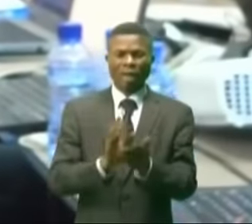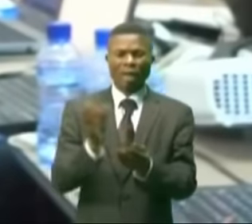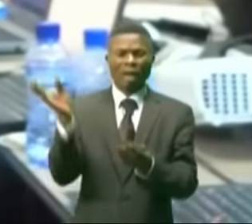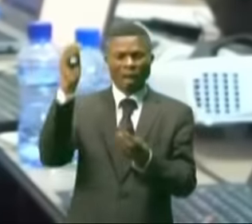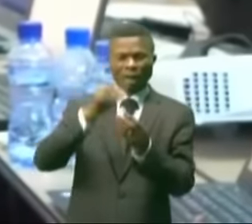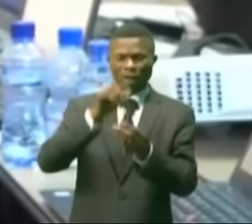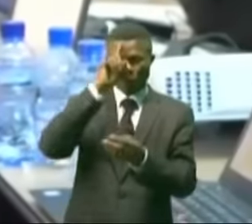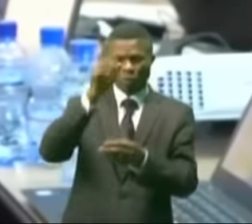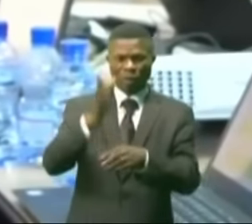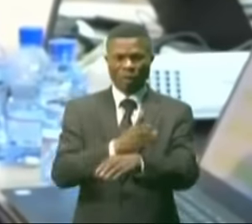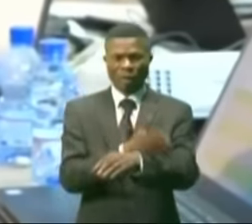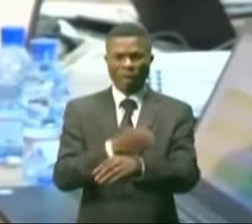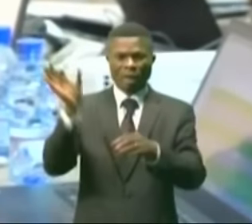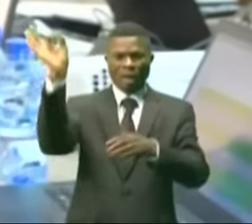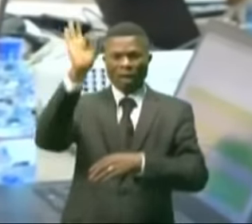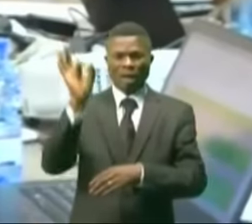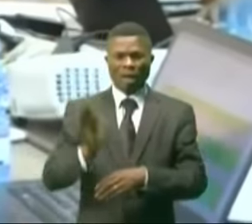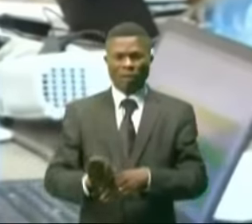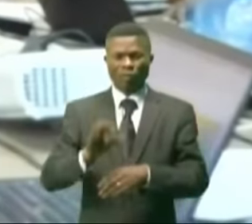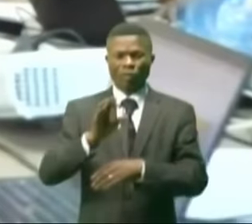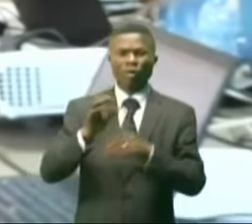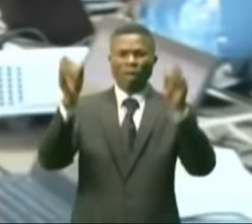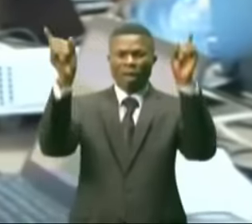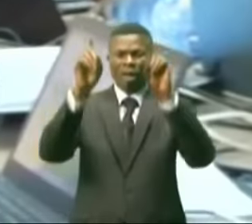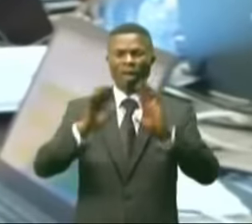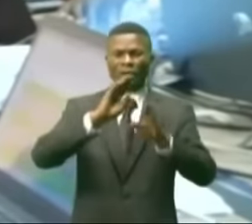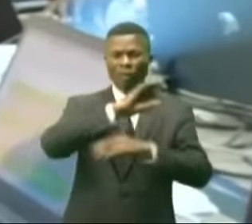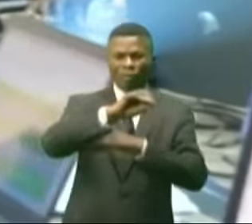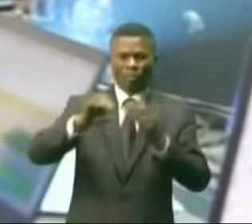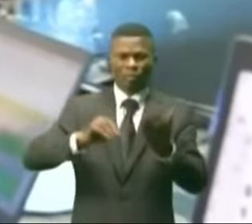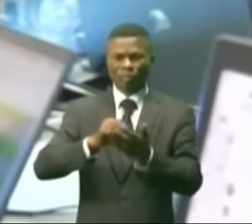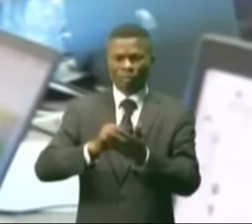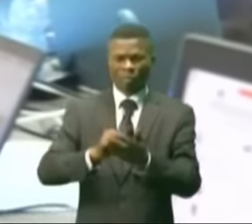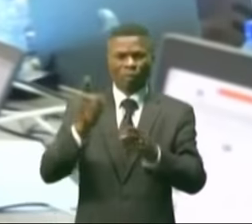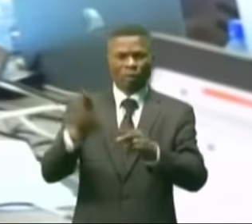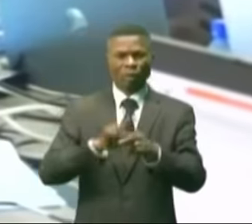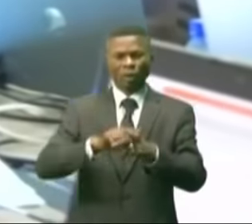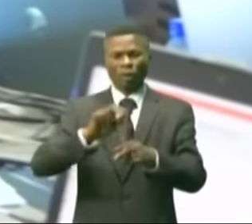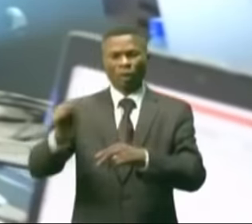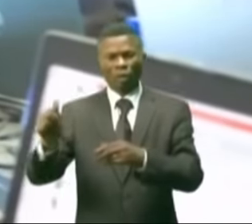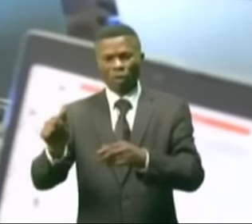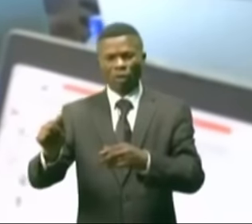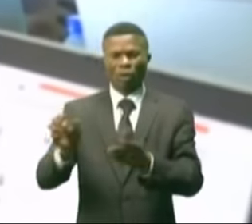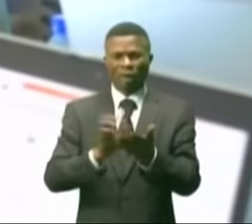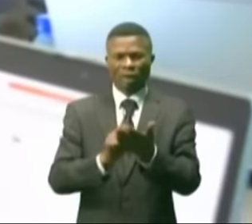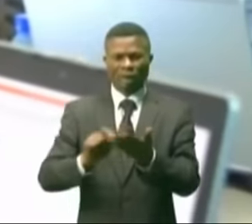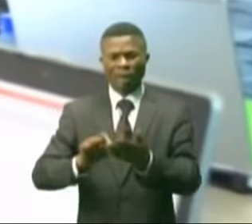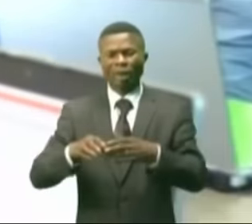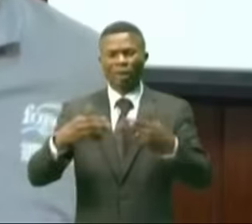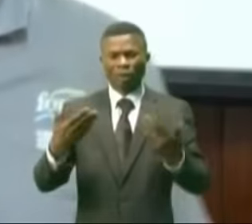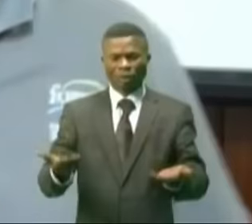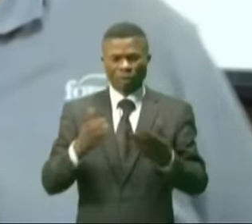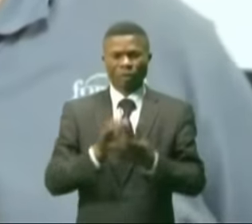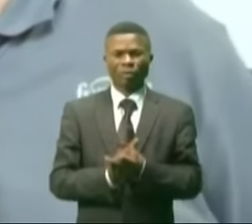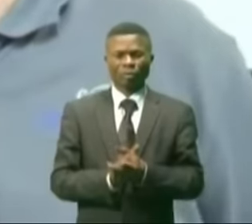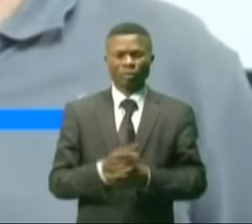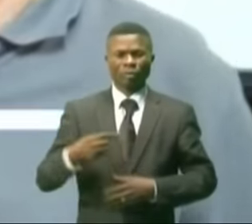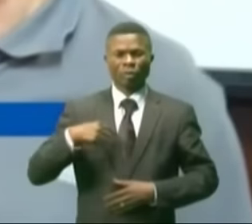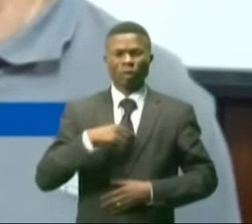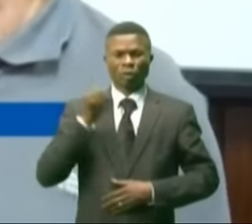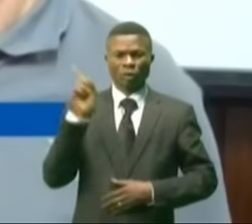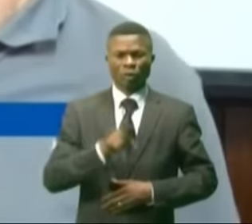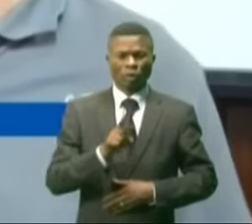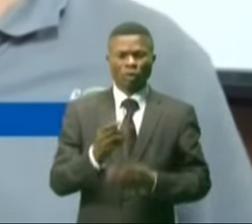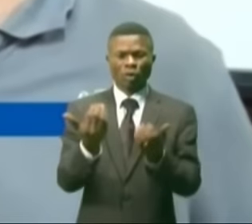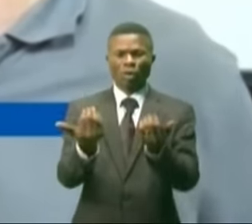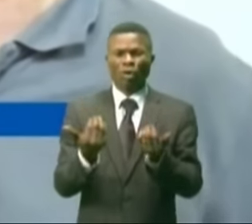les forêts d'Afrique centrale et de savoir utiliser les autres formats d'écriture. Ils sont des gens qui sont venus de manière